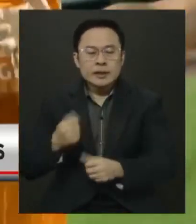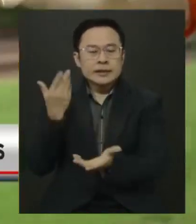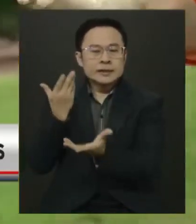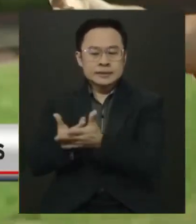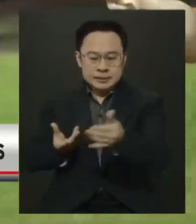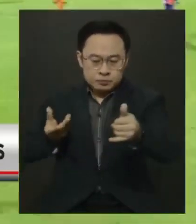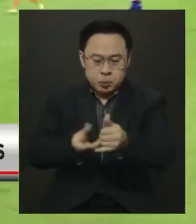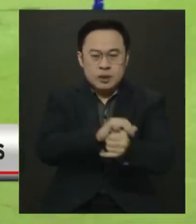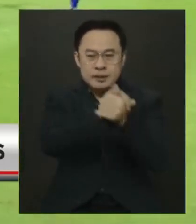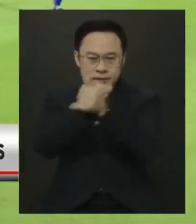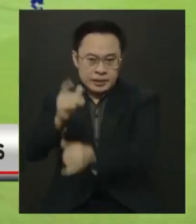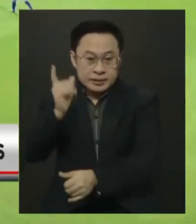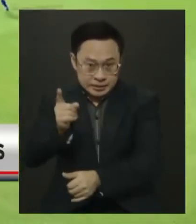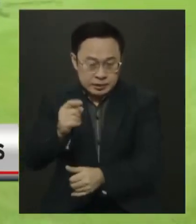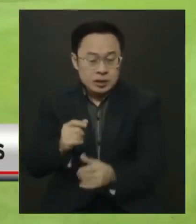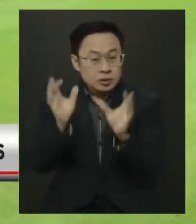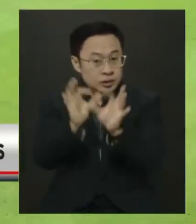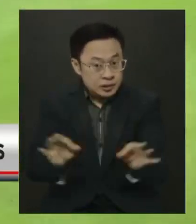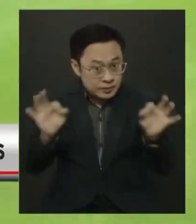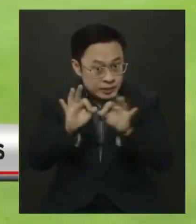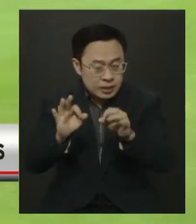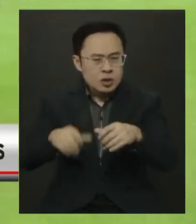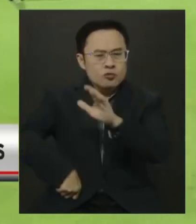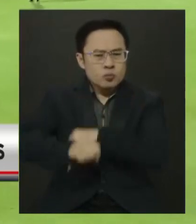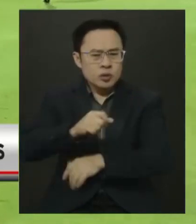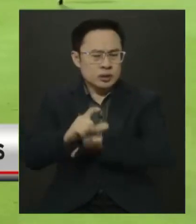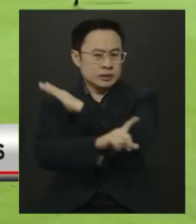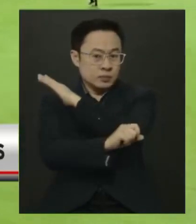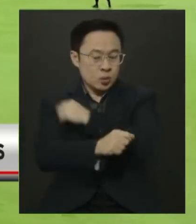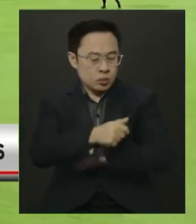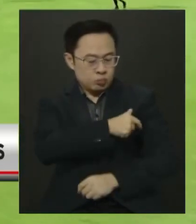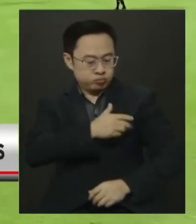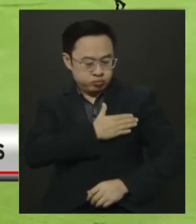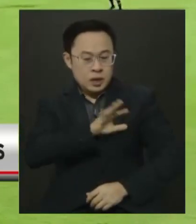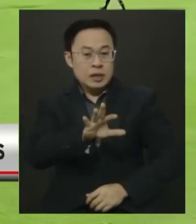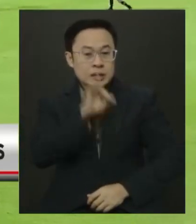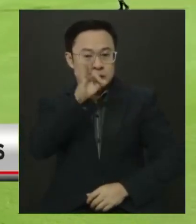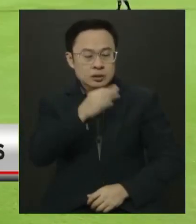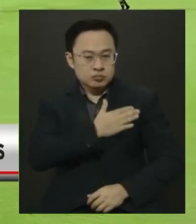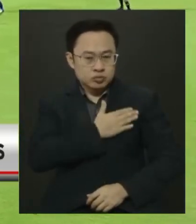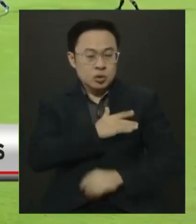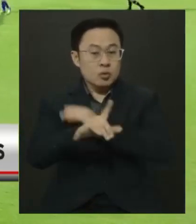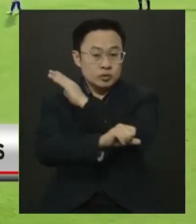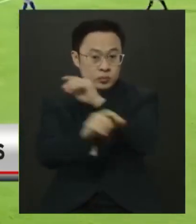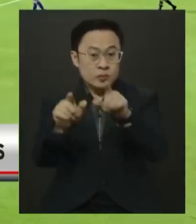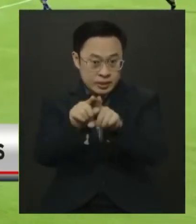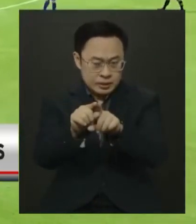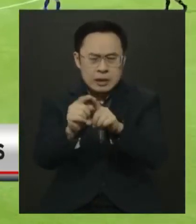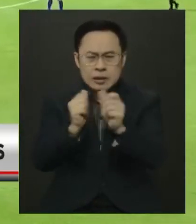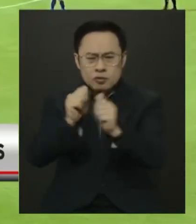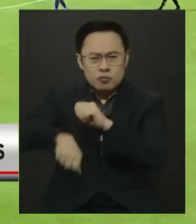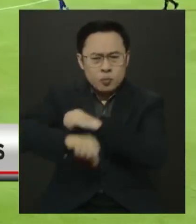แรกด้วยแล้วก็ได้รับโอกาสลงเล่นเป็นตัวจริงอย่างต่อเนื่องในฟุตบอลโลกรอบคัดเลือกค่ะซึ่งล่าสุดค่ะในฤดูก